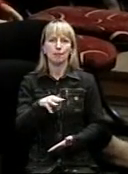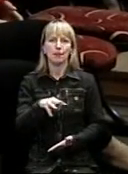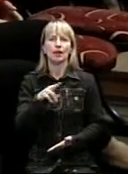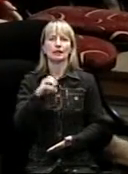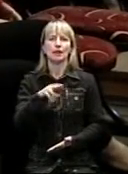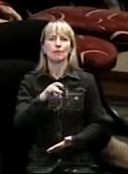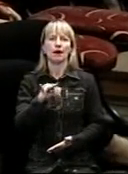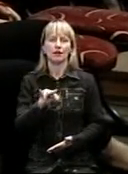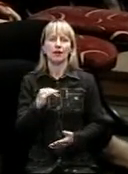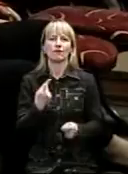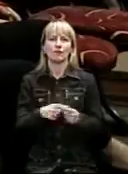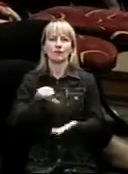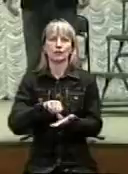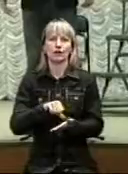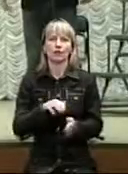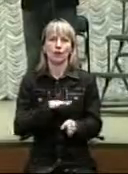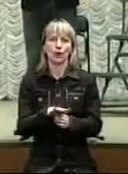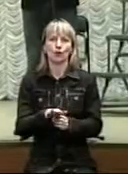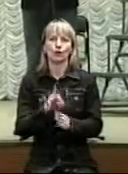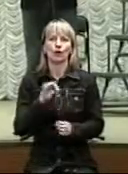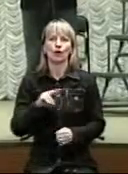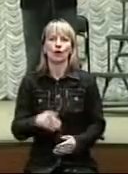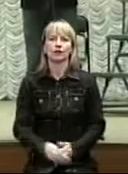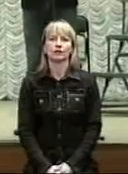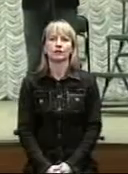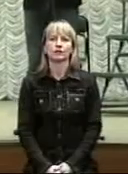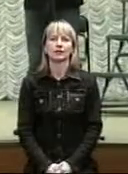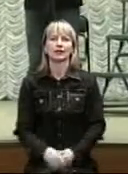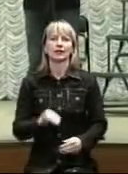хлопець виконує у студентській виставі.